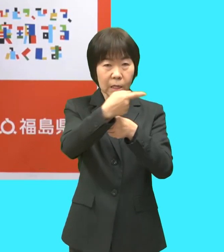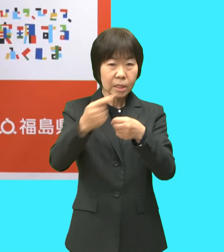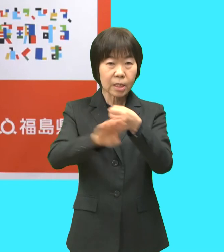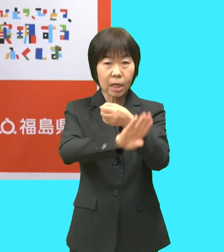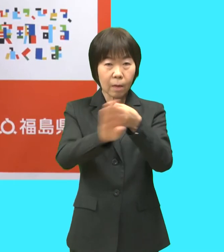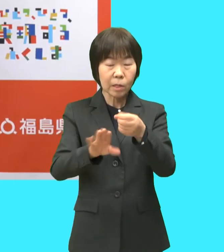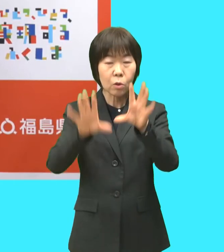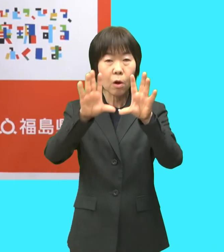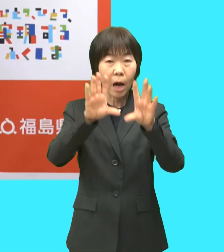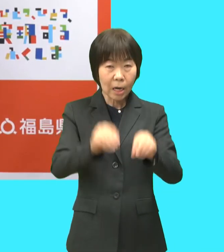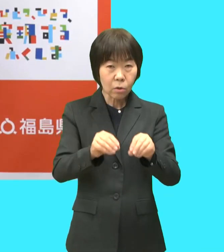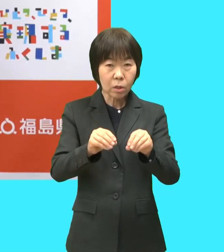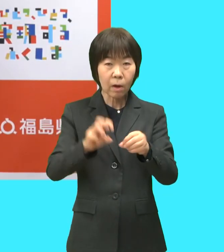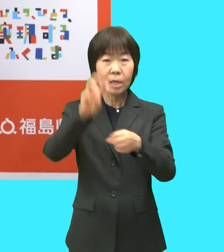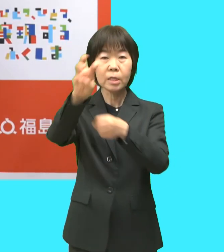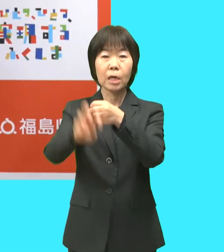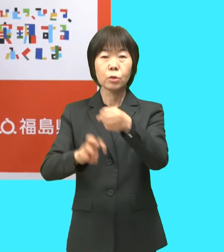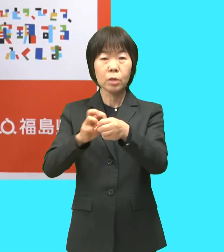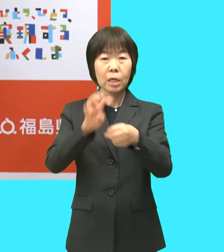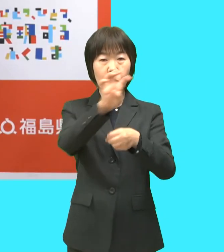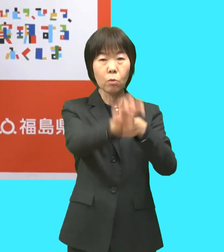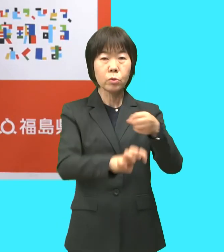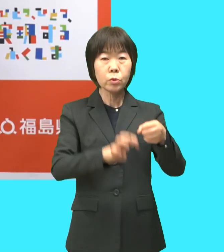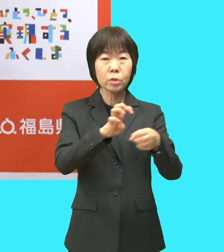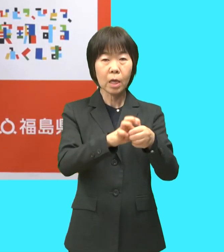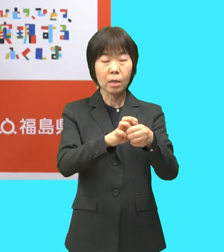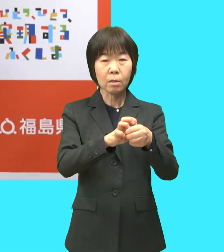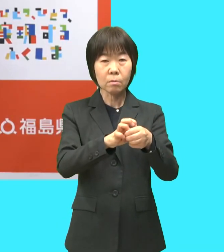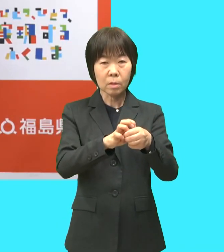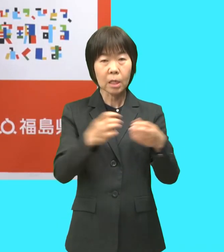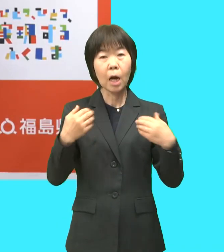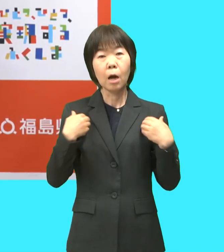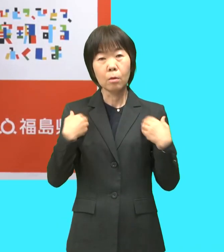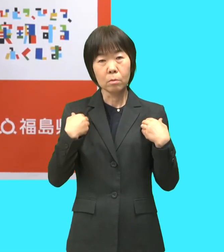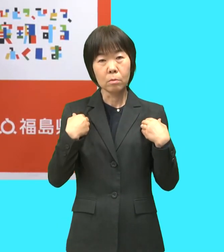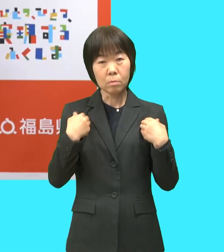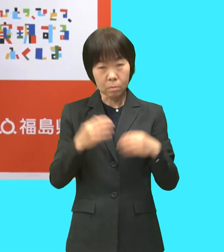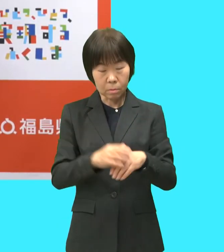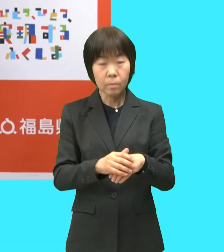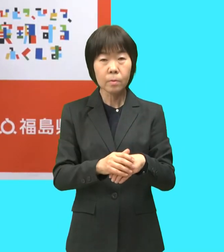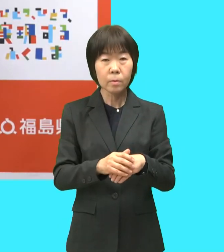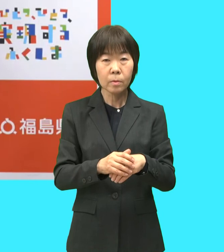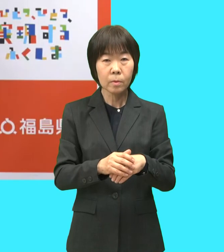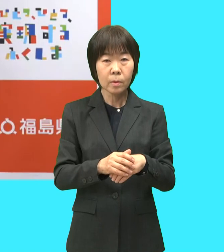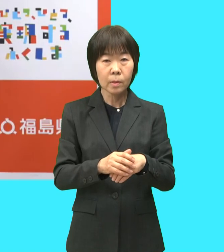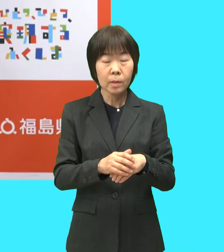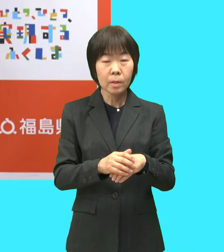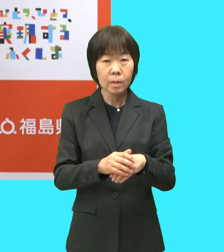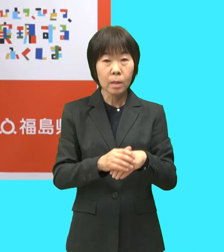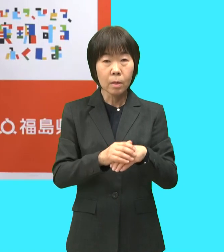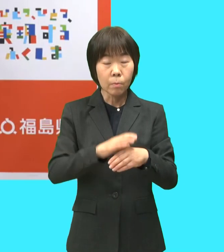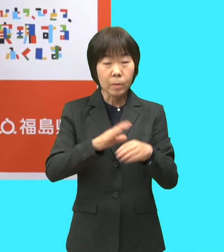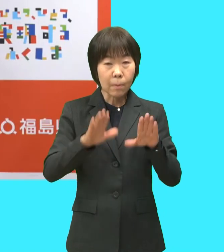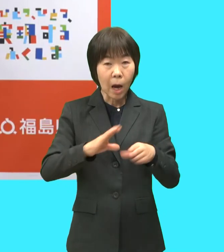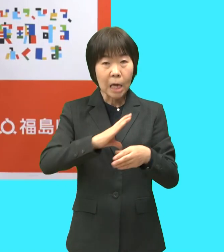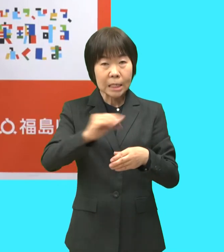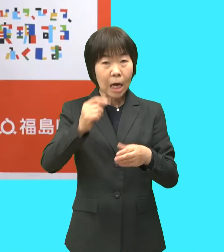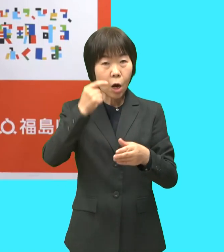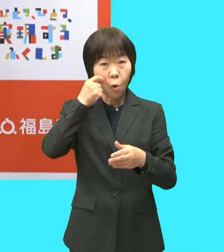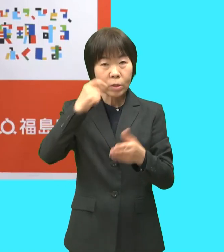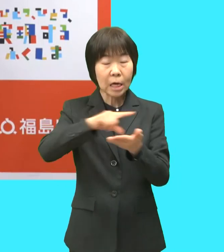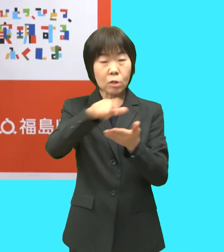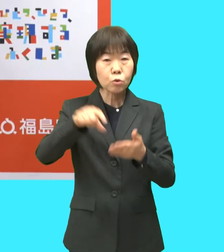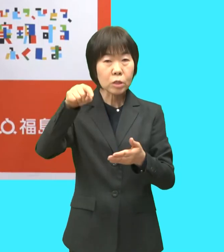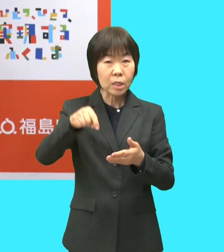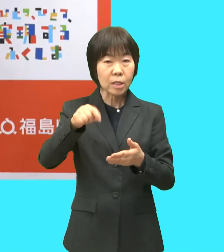廃炉には30年から40年のスパンがかかると言われています。あるいは今帰還困難区域県内